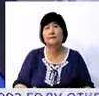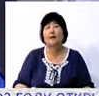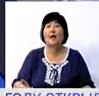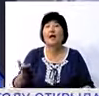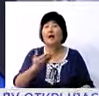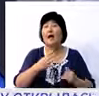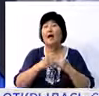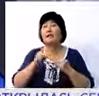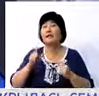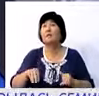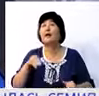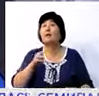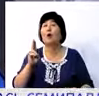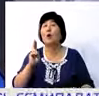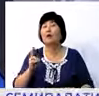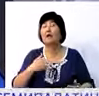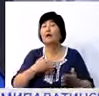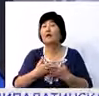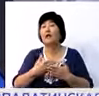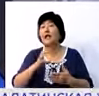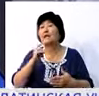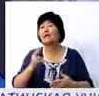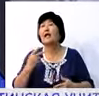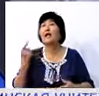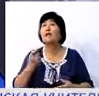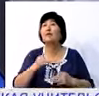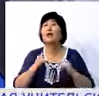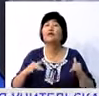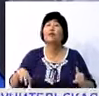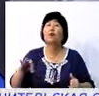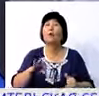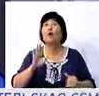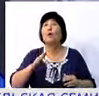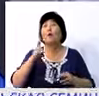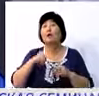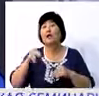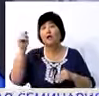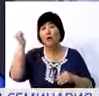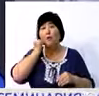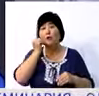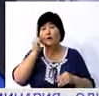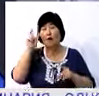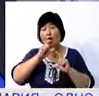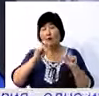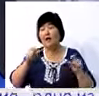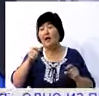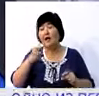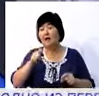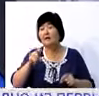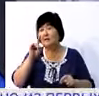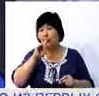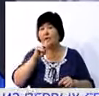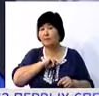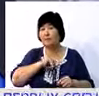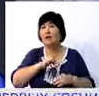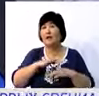Наш земляк Тимур Кожаниязов внес весомый вклад в социально-экономическое развитие области. После окончания московского вуза по нефтегазовой специальности он вернулся